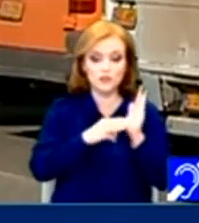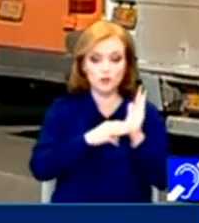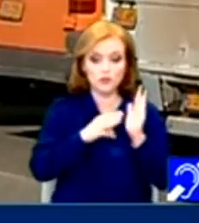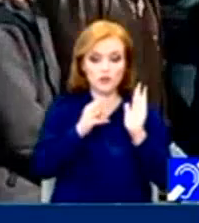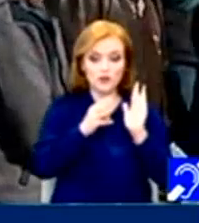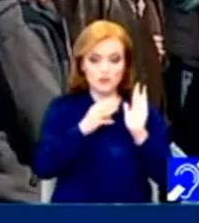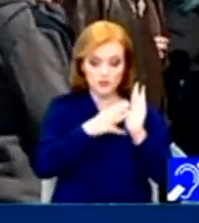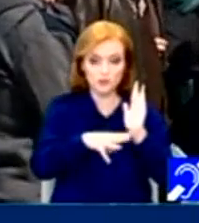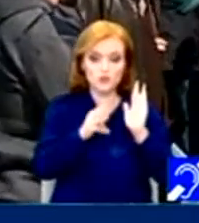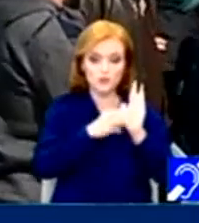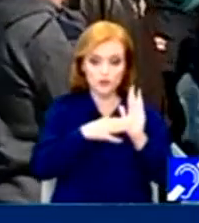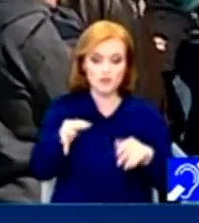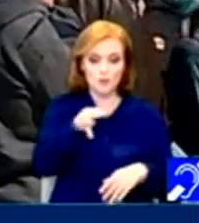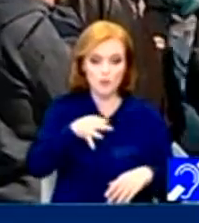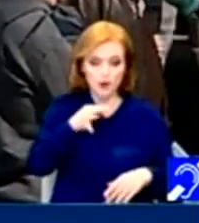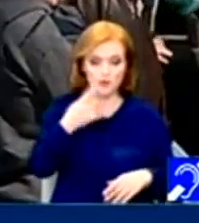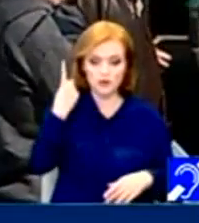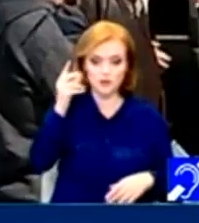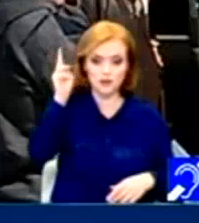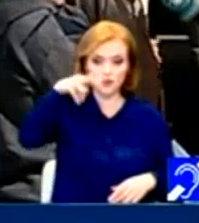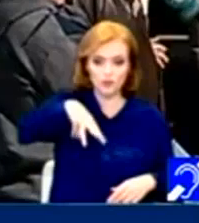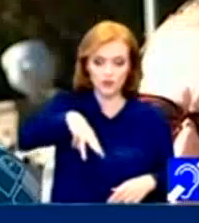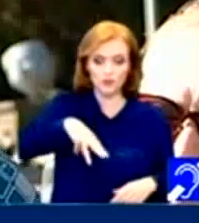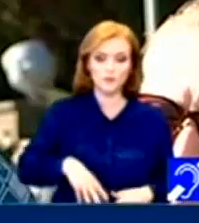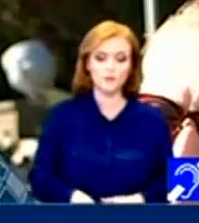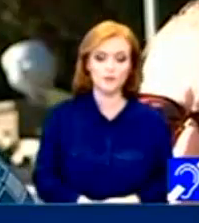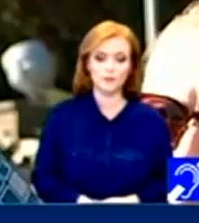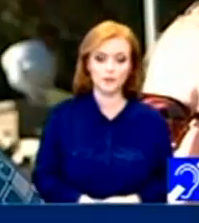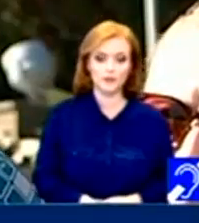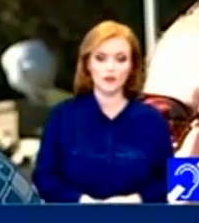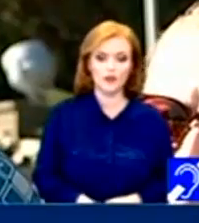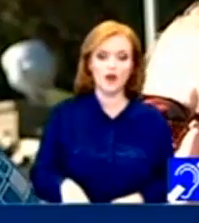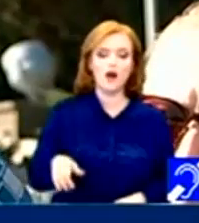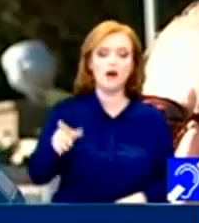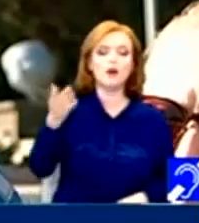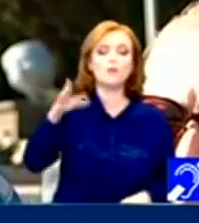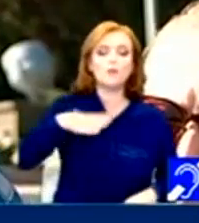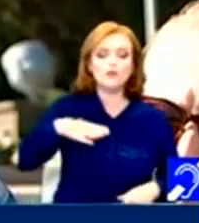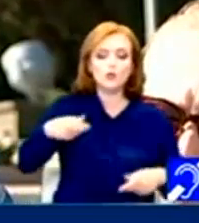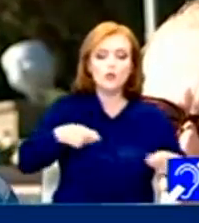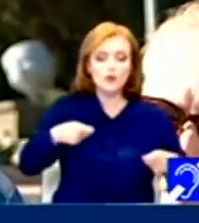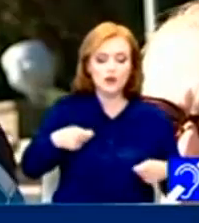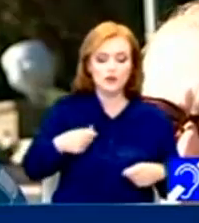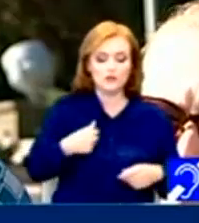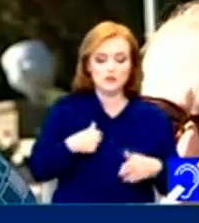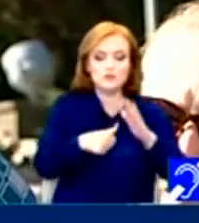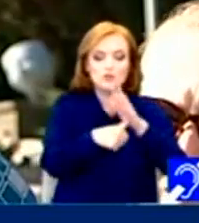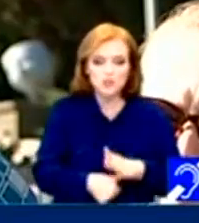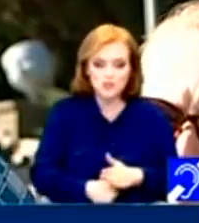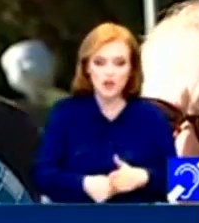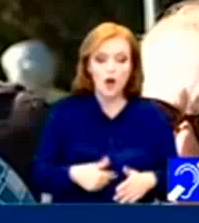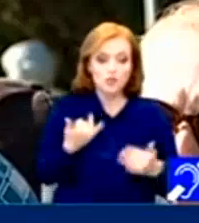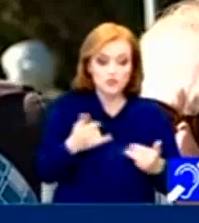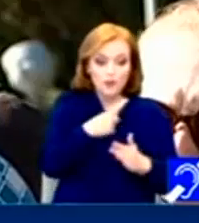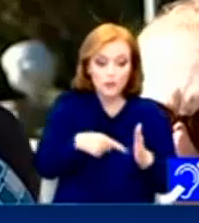Transportatorii au sperat că măcar guvernarea actuală să schimbe situația. Aceia și-au bătut joc de noi. Dar întrebarea, de ce și voi vă bateți joc de